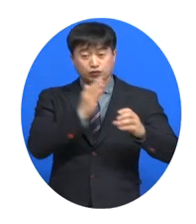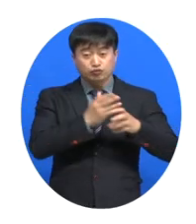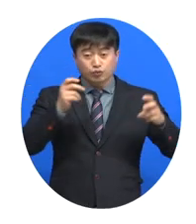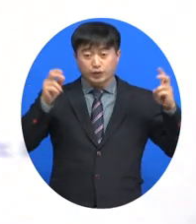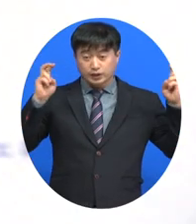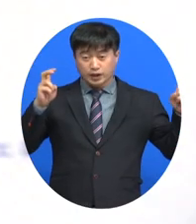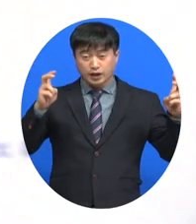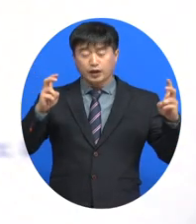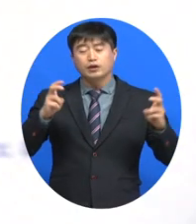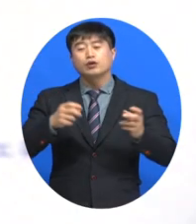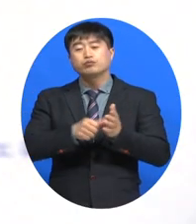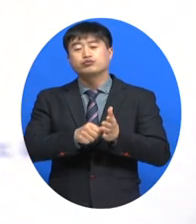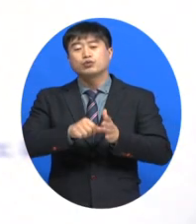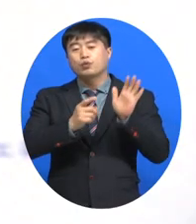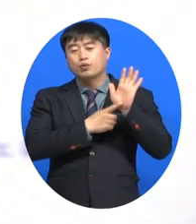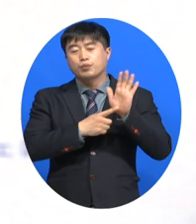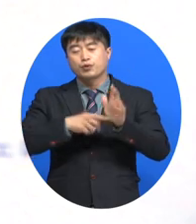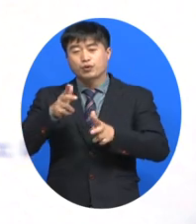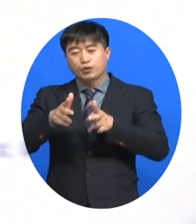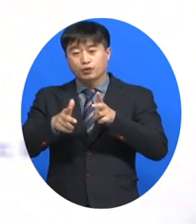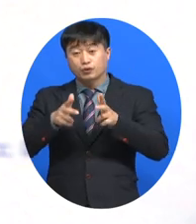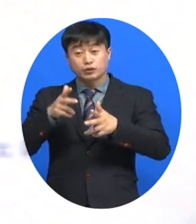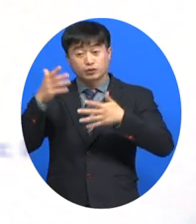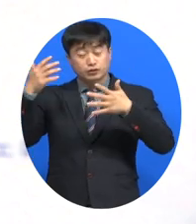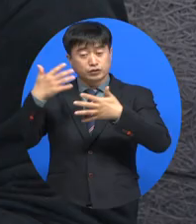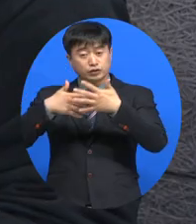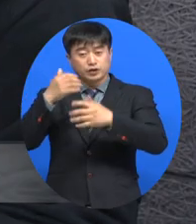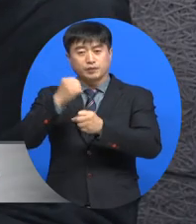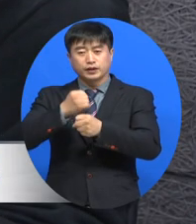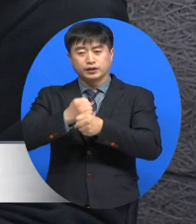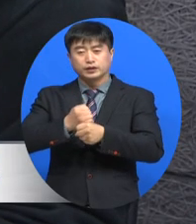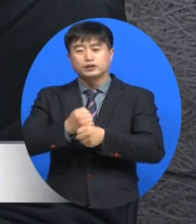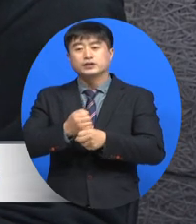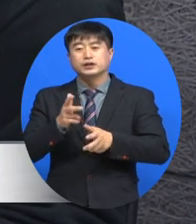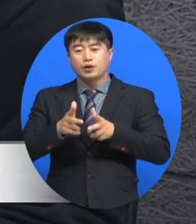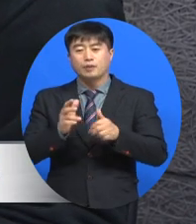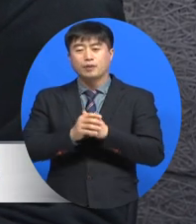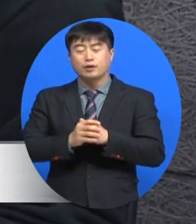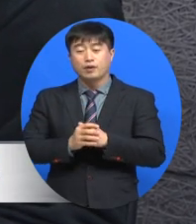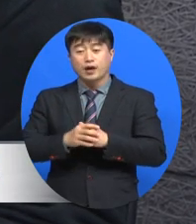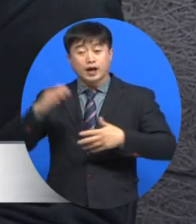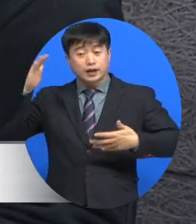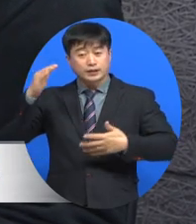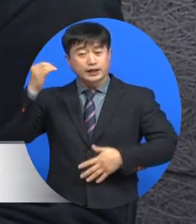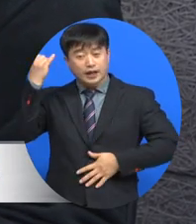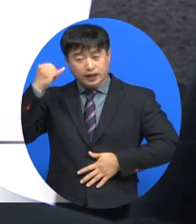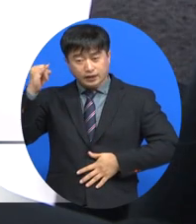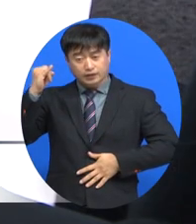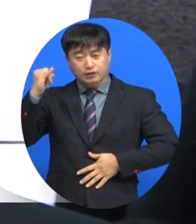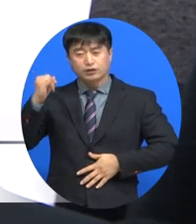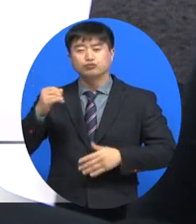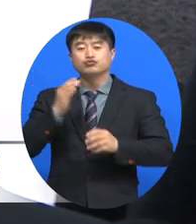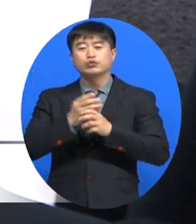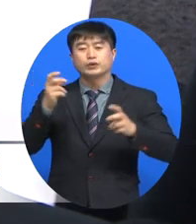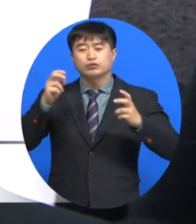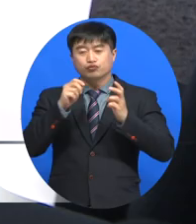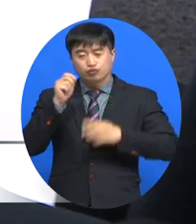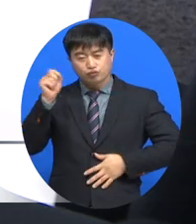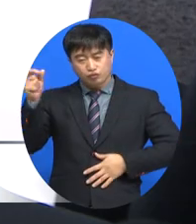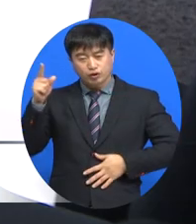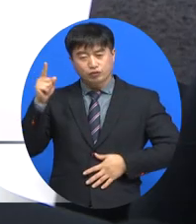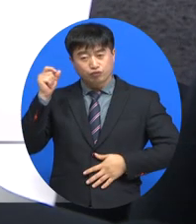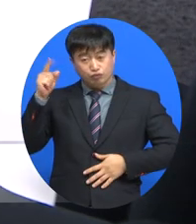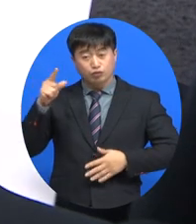연결해 제품 홍보 영상을 제작 공급하는 사업입니다 학생들의 과감하고 창의력 가득한 아이디어가 중소기업의